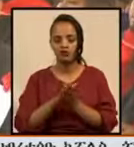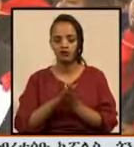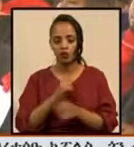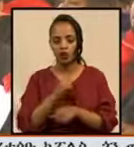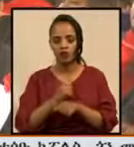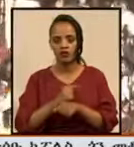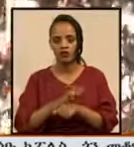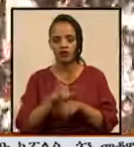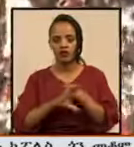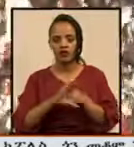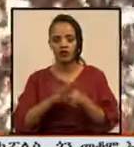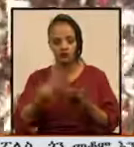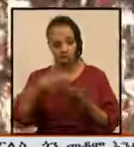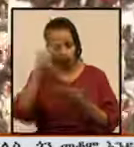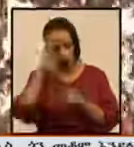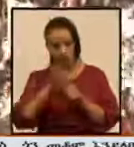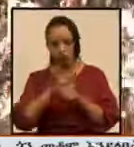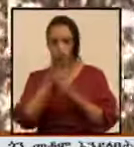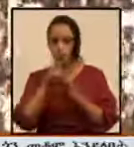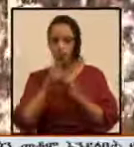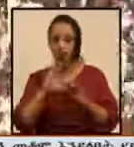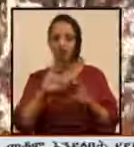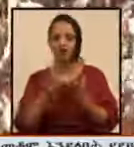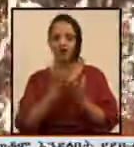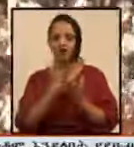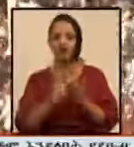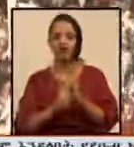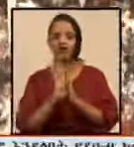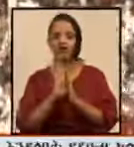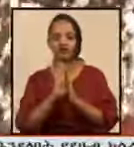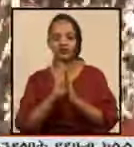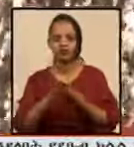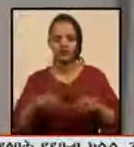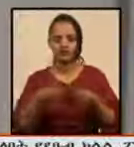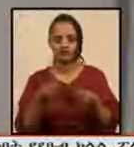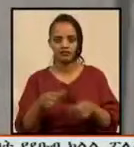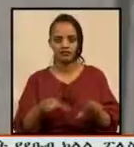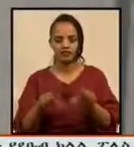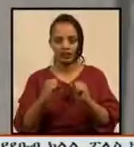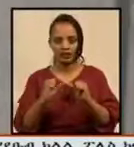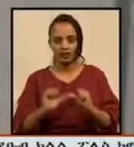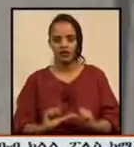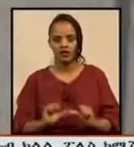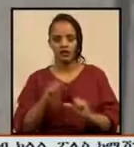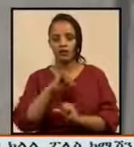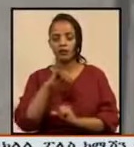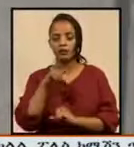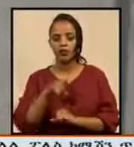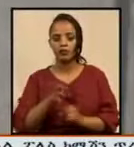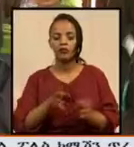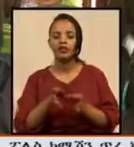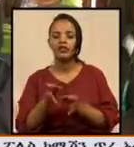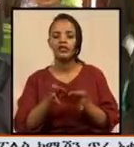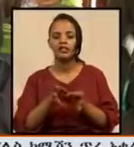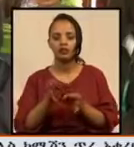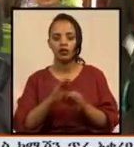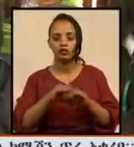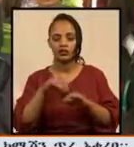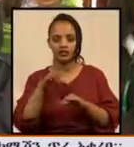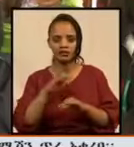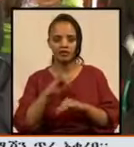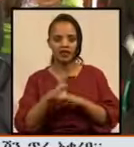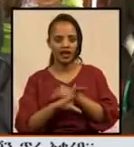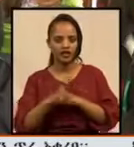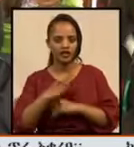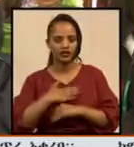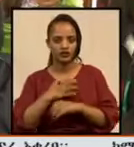ብቁ ምሁራንን በማበርከት ሁሉ አቀፍ ልማትና እድገት የሚያበረክቱትን አስተዋጽኦ አጠናክረው መቀጠል እንደሚገባቸው ገልጸዋል። በተለይም እንደ